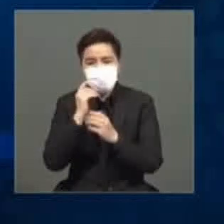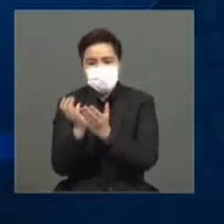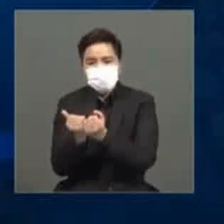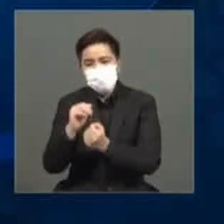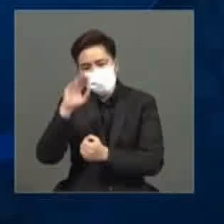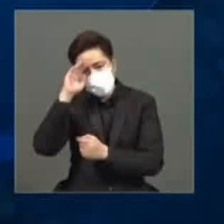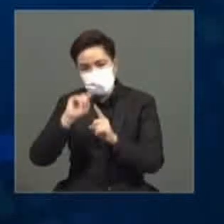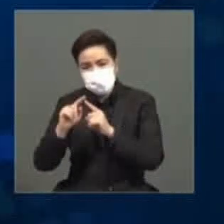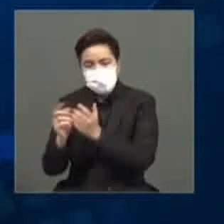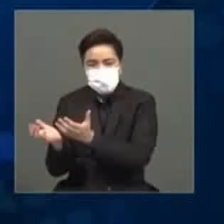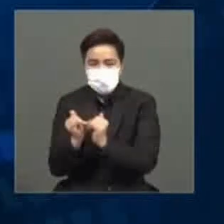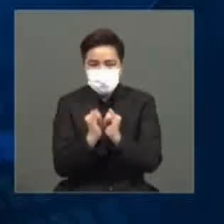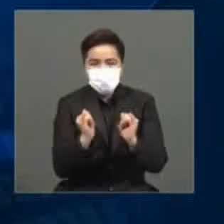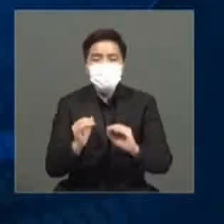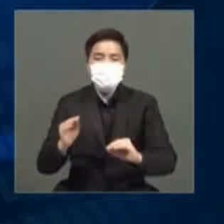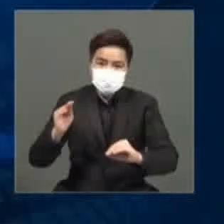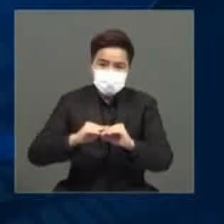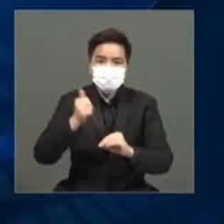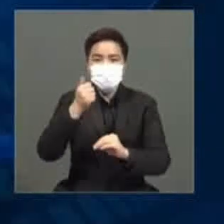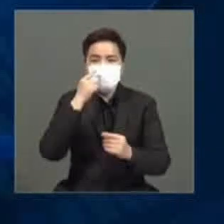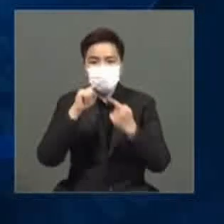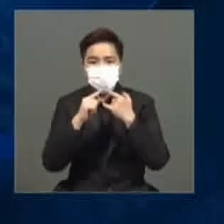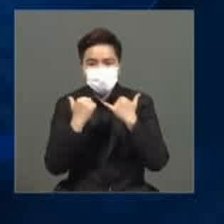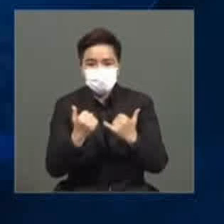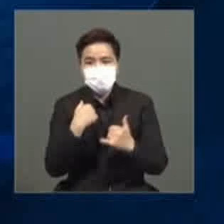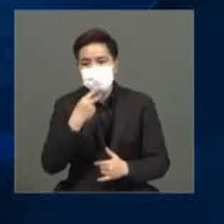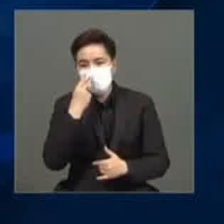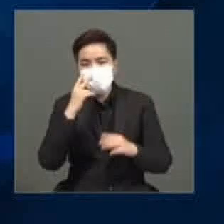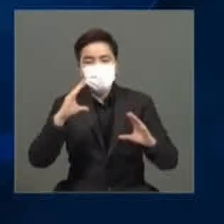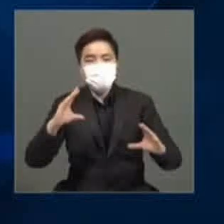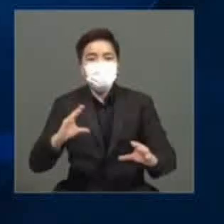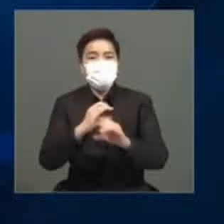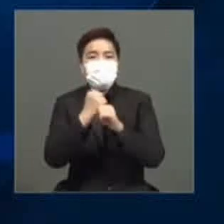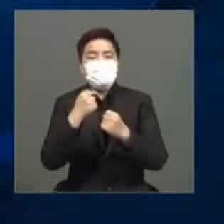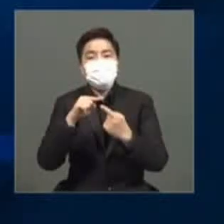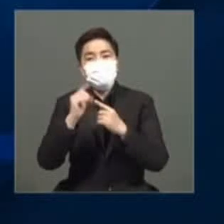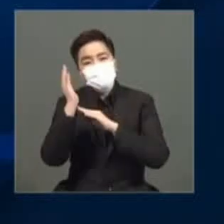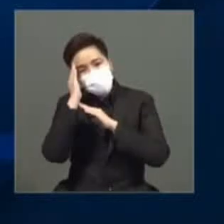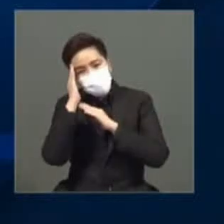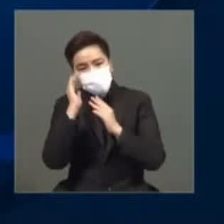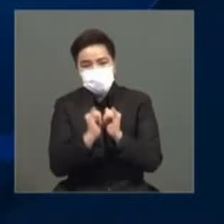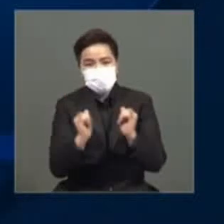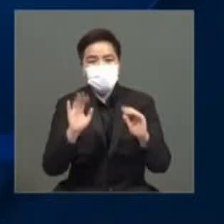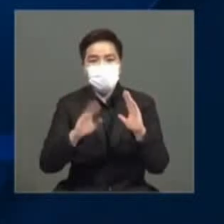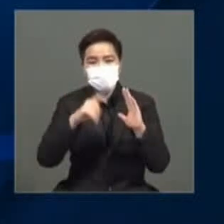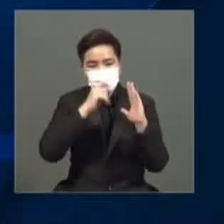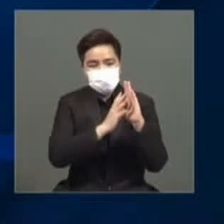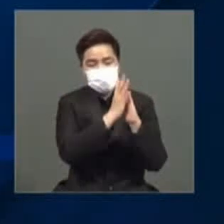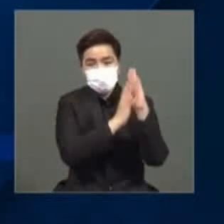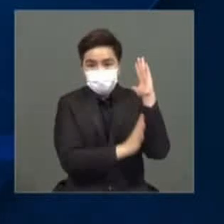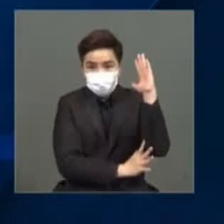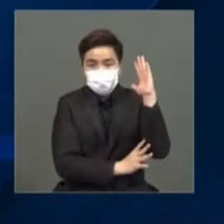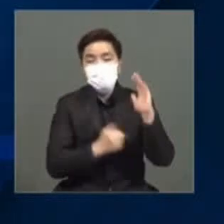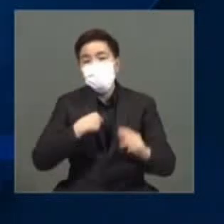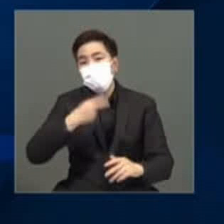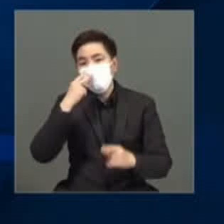ตั้งด่านตั้งความอำนวยความสะดวกเส้นทางสู่เหนืออีสานเส้นทางลัดอย่างนั้นนั่นนี่ตั้งด่านตรวจนั่นนี่แอลกอฮอล์นั่นนี่โน่นนะเสร็จแล้วก็